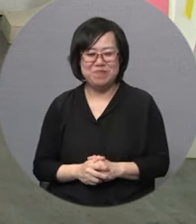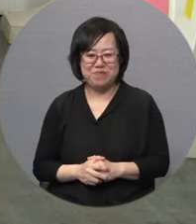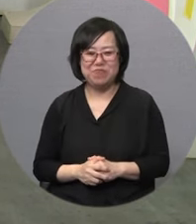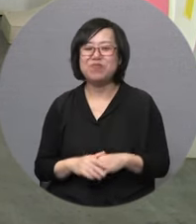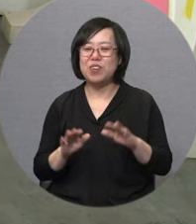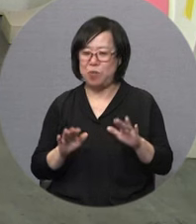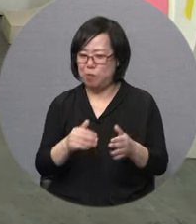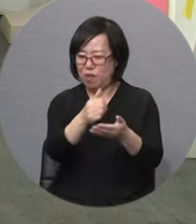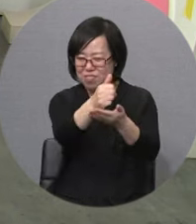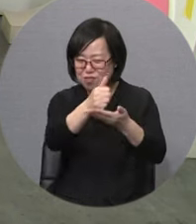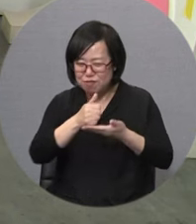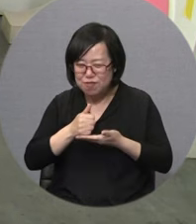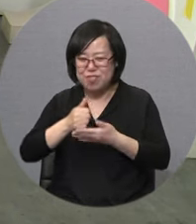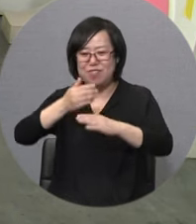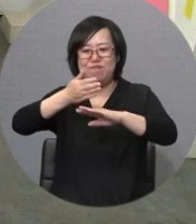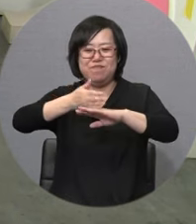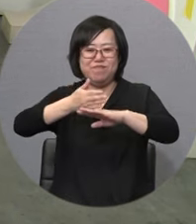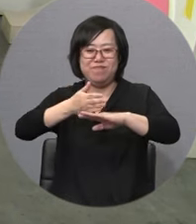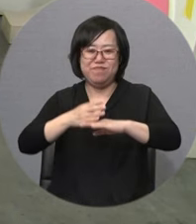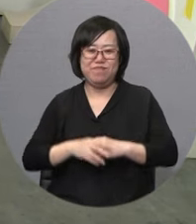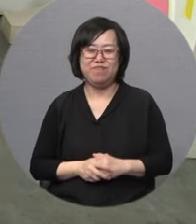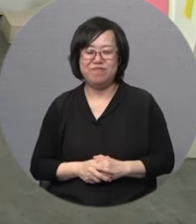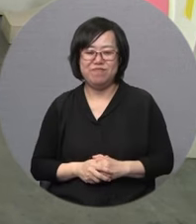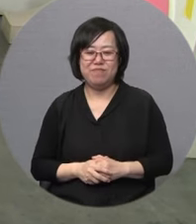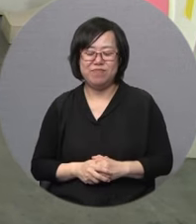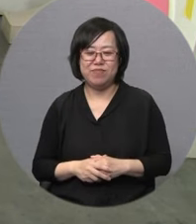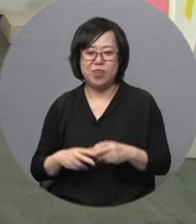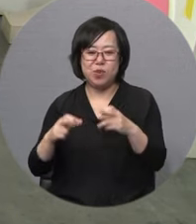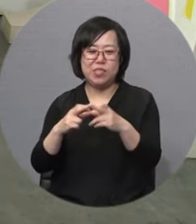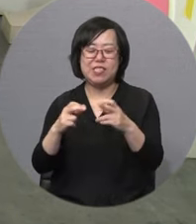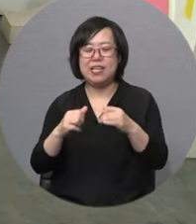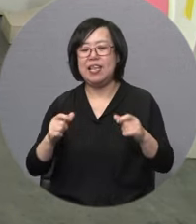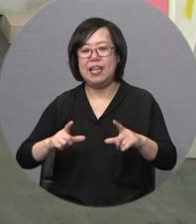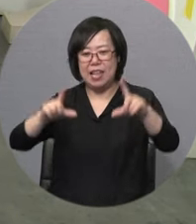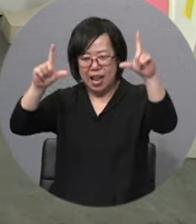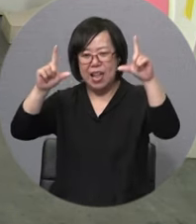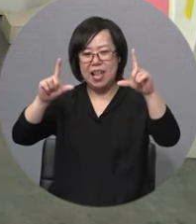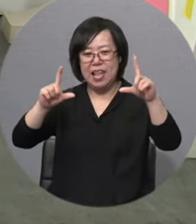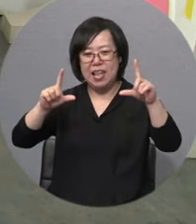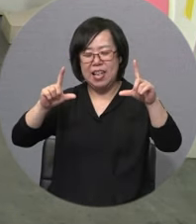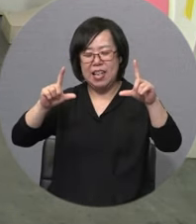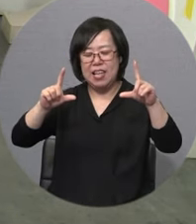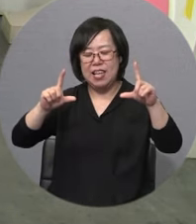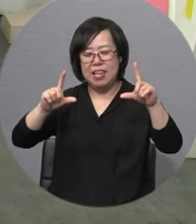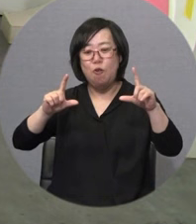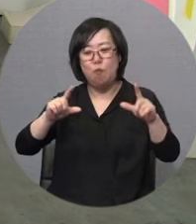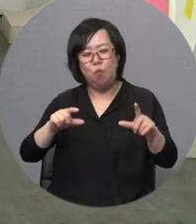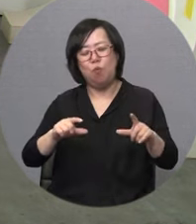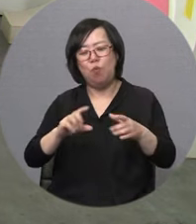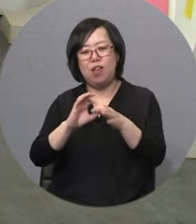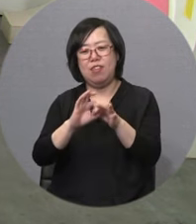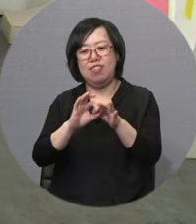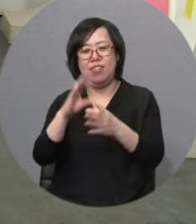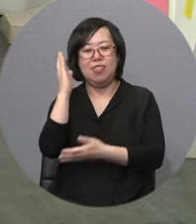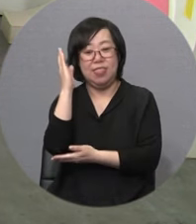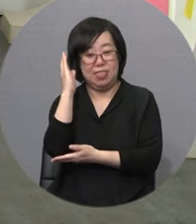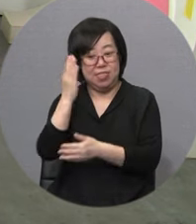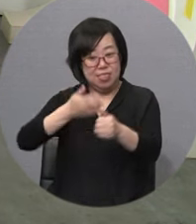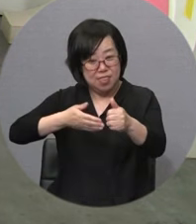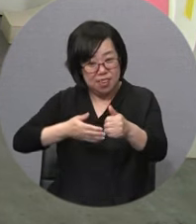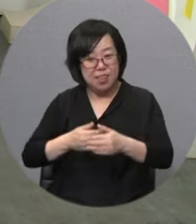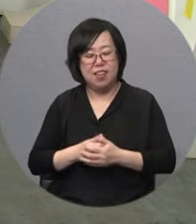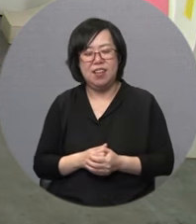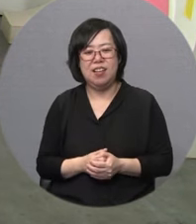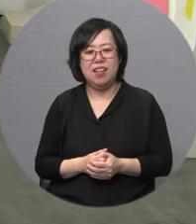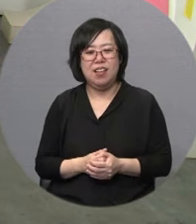형님께서 나오셨는데 그래도 우리 저 오늘 장애인 날로 인해서 또 네. 우리 네, 한 말씀 좀 해주시죠. 오늘 더더구나